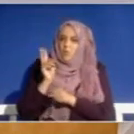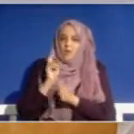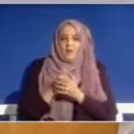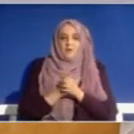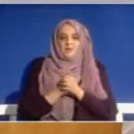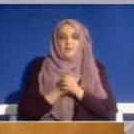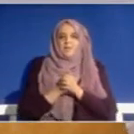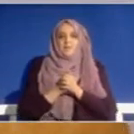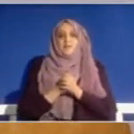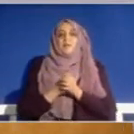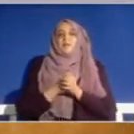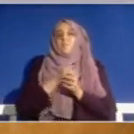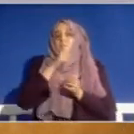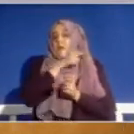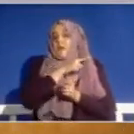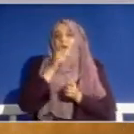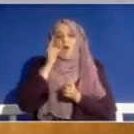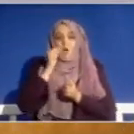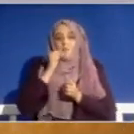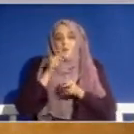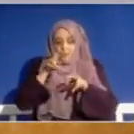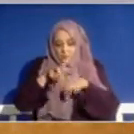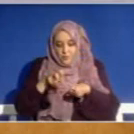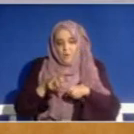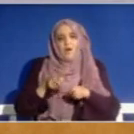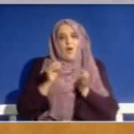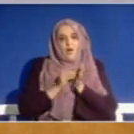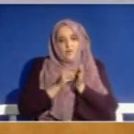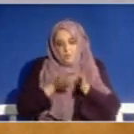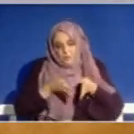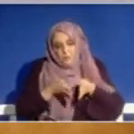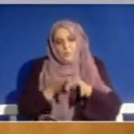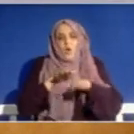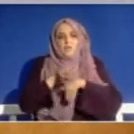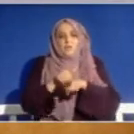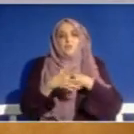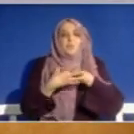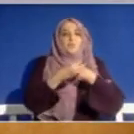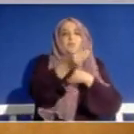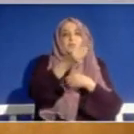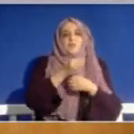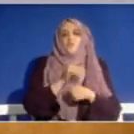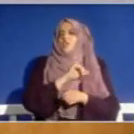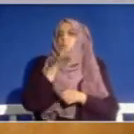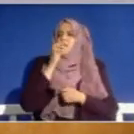حفر أخدودا في فنائه وصرف تلك المياه إلى الخارج ولم يلومه